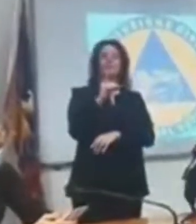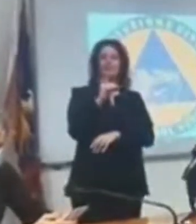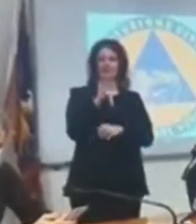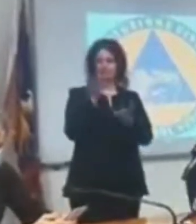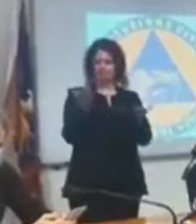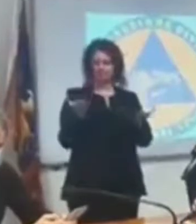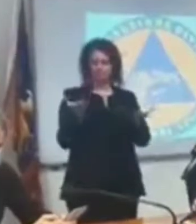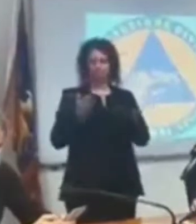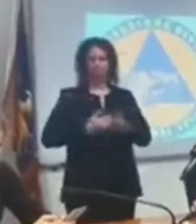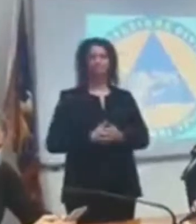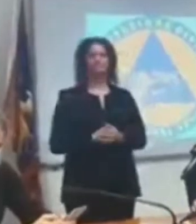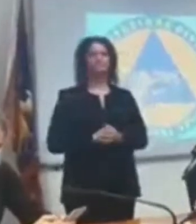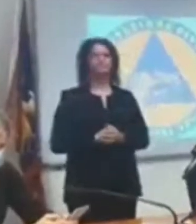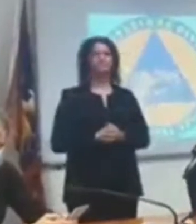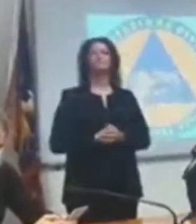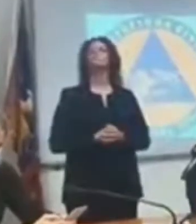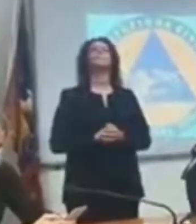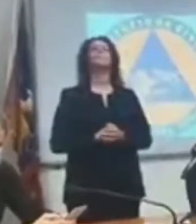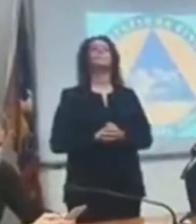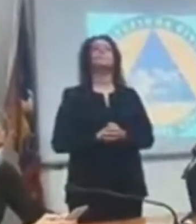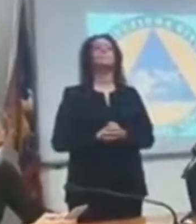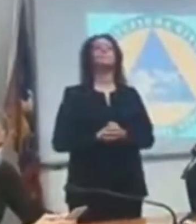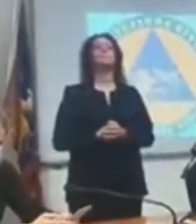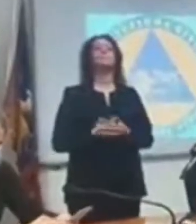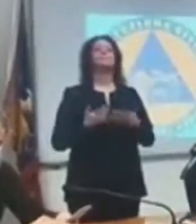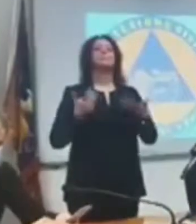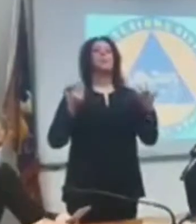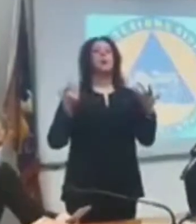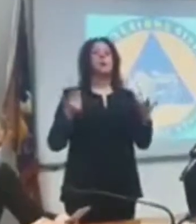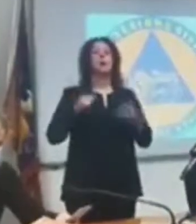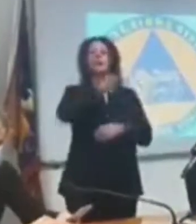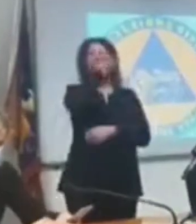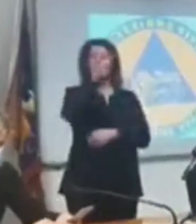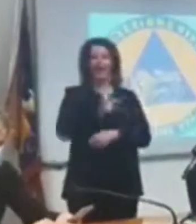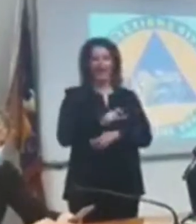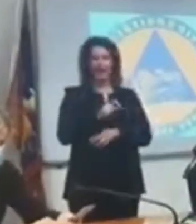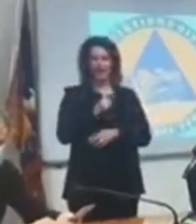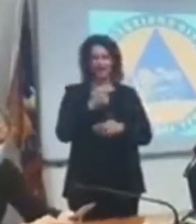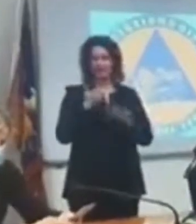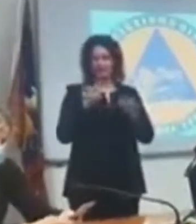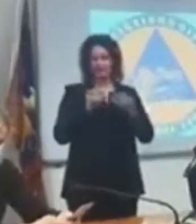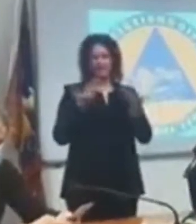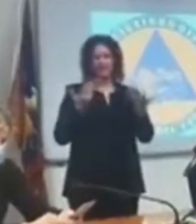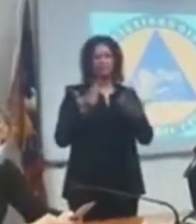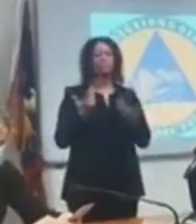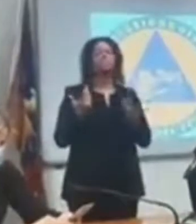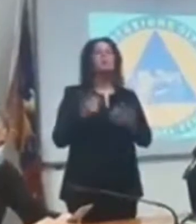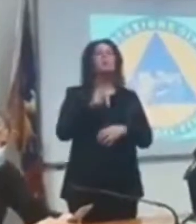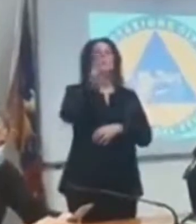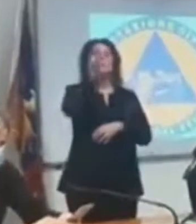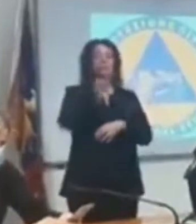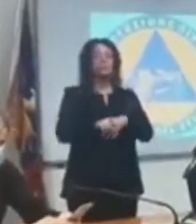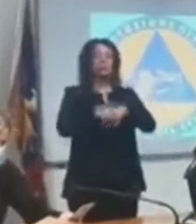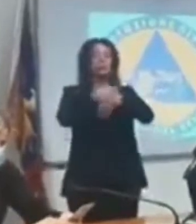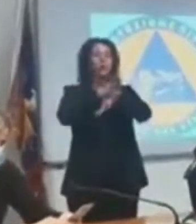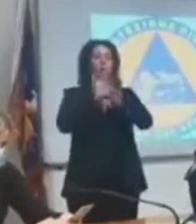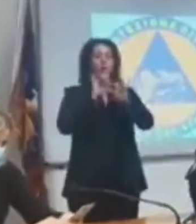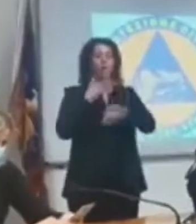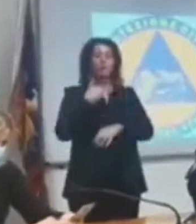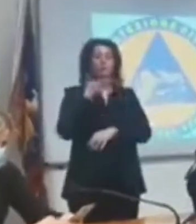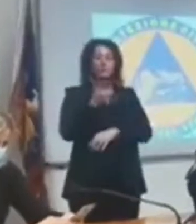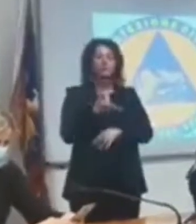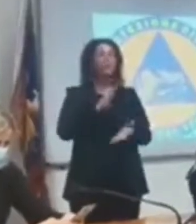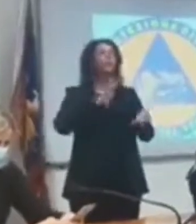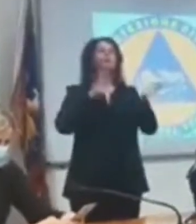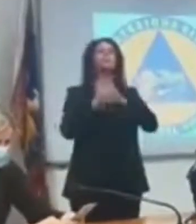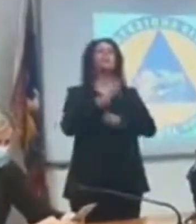discussione che ormai è diventata discussione planetaria. In Italia si decide che un paziente in ospedale positivo diventa paziente Covid,